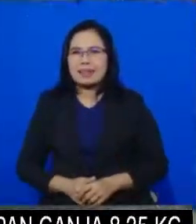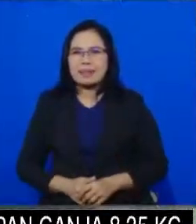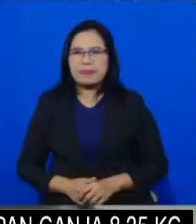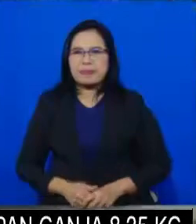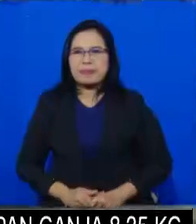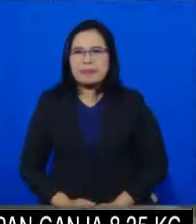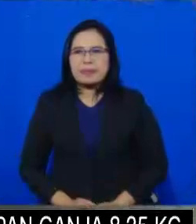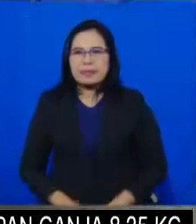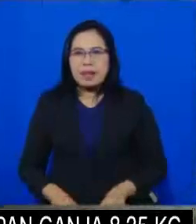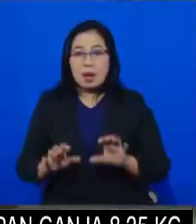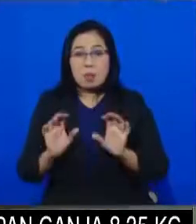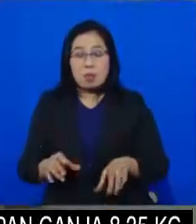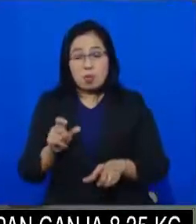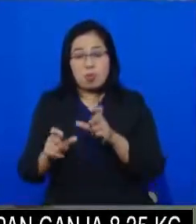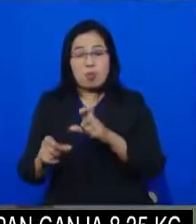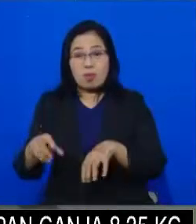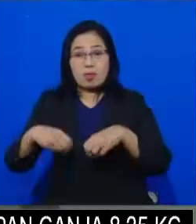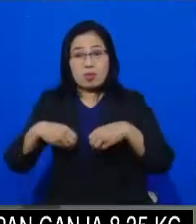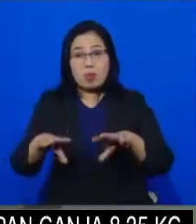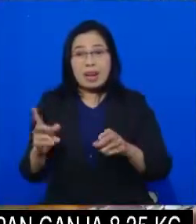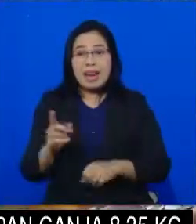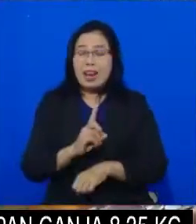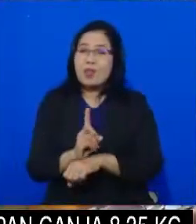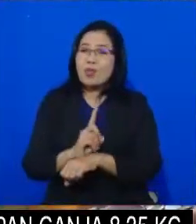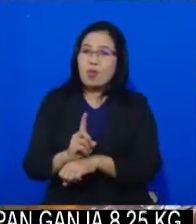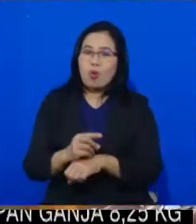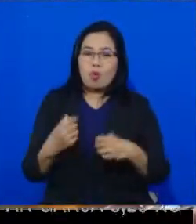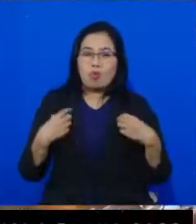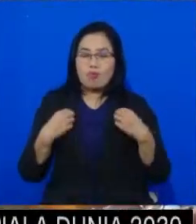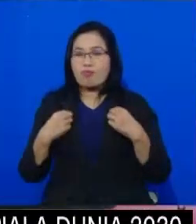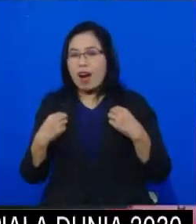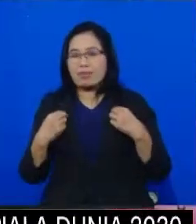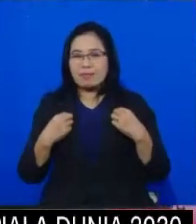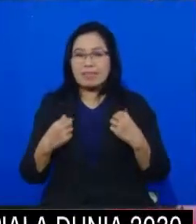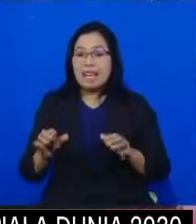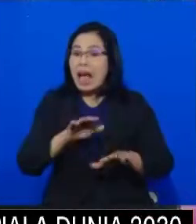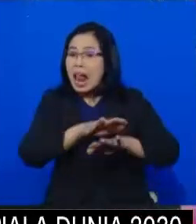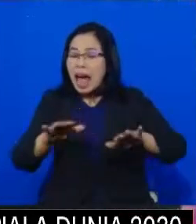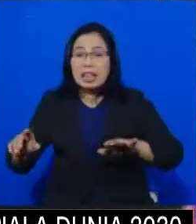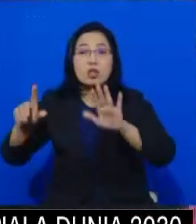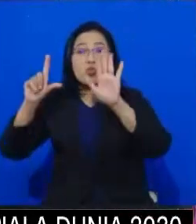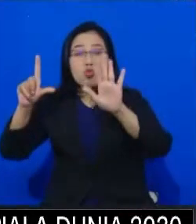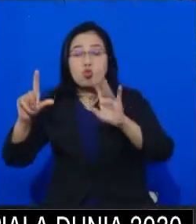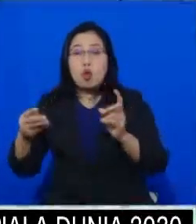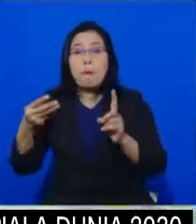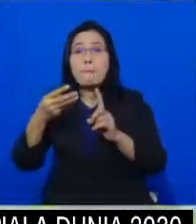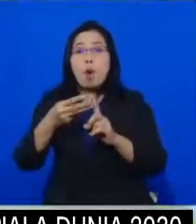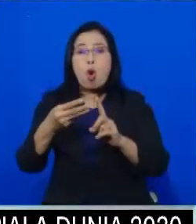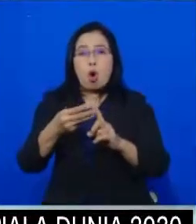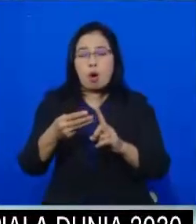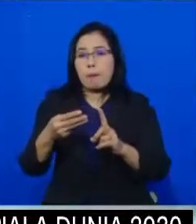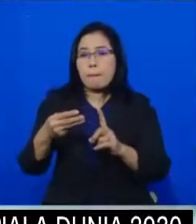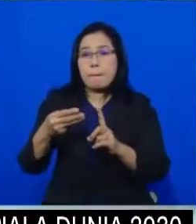Mayoritas pedagang live di Pasar Tanah Abang ini berasal dari toko fashion yang berlokasi di lantai 7 Blok B Pasar Tanah Abang.